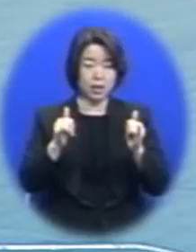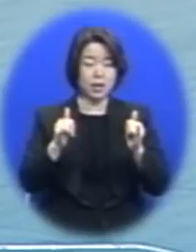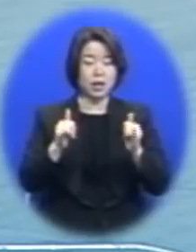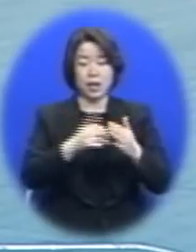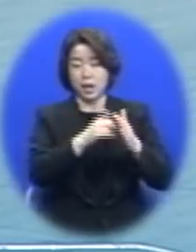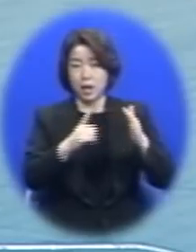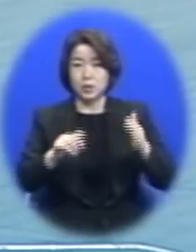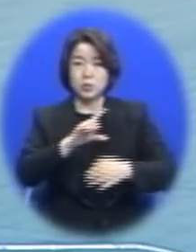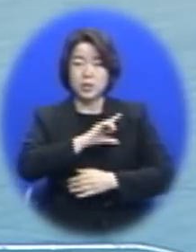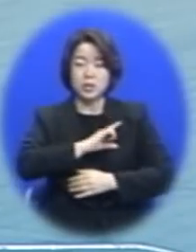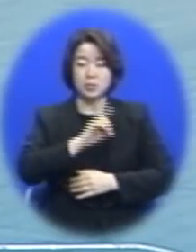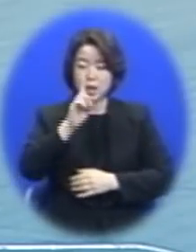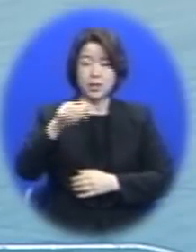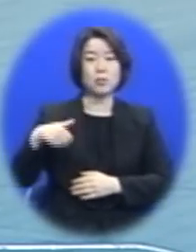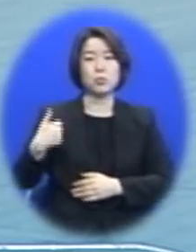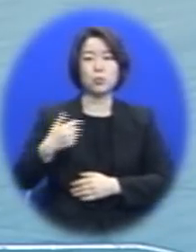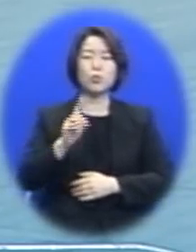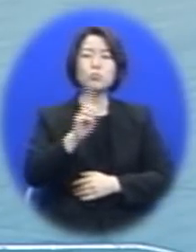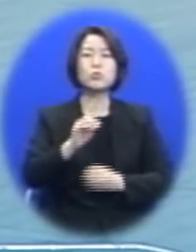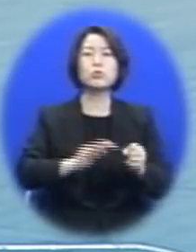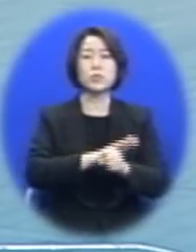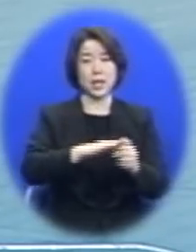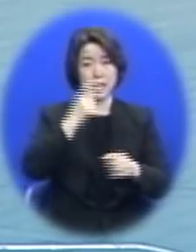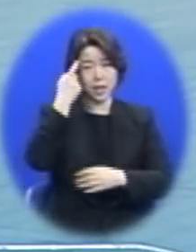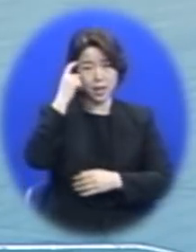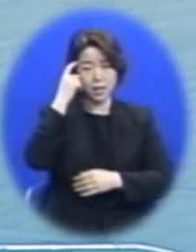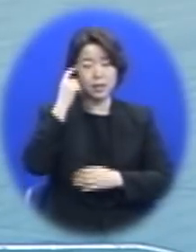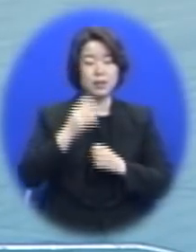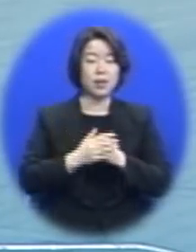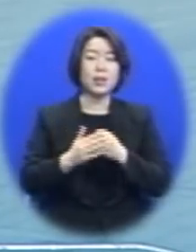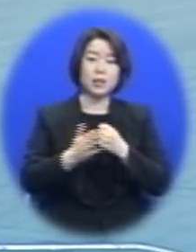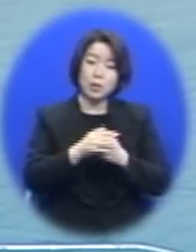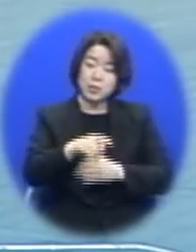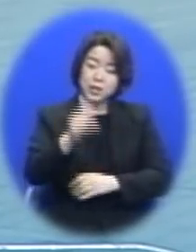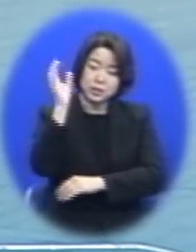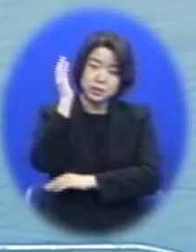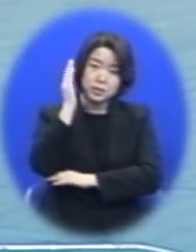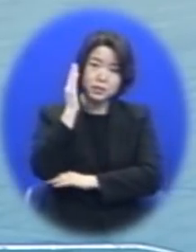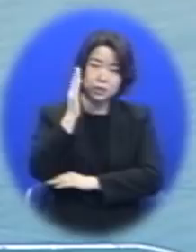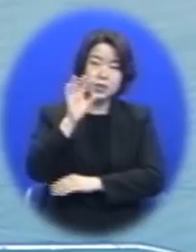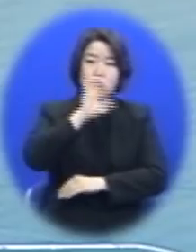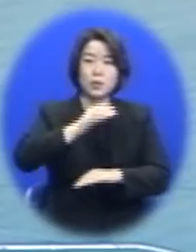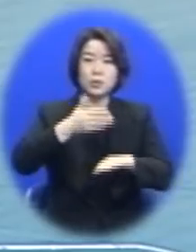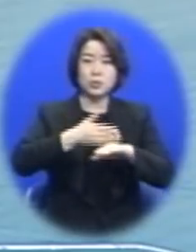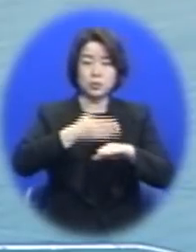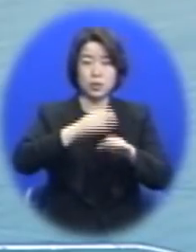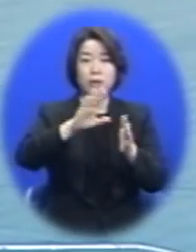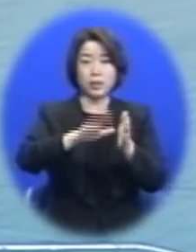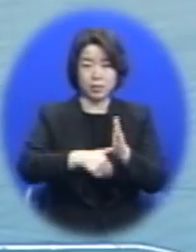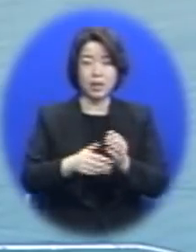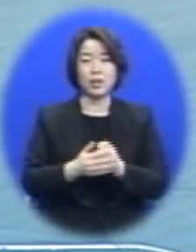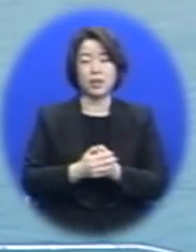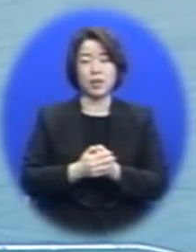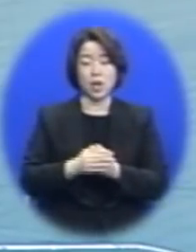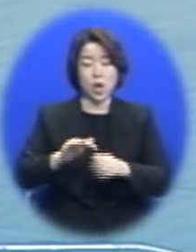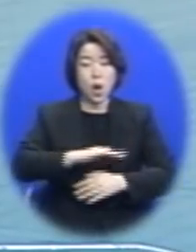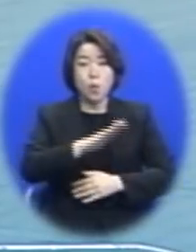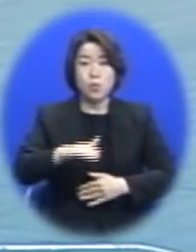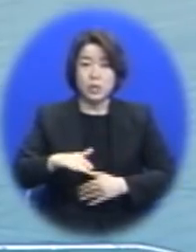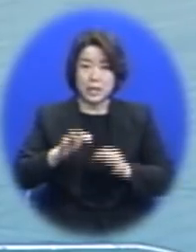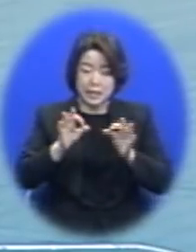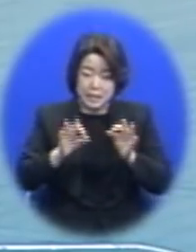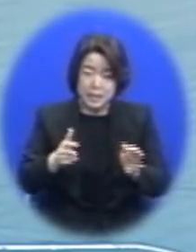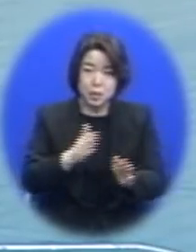못하고 무슨 사랑인가 그래서 그 순이네 때 그 교육자들이 우리가 이제부터는 하루에